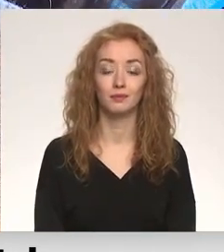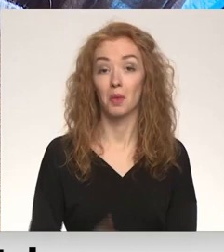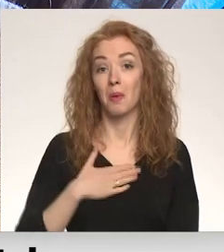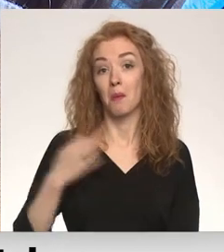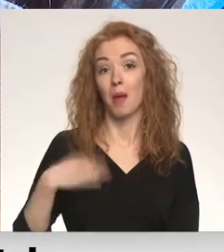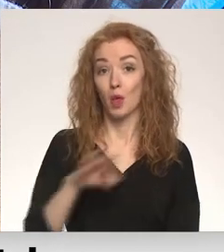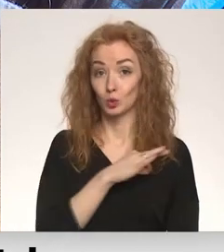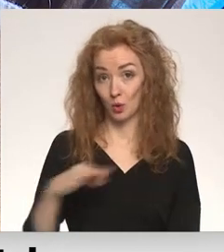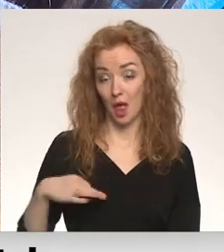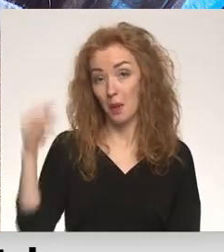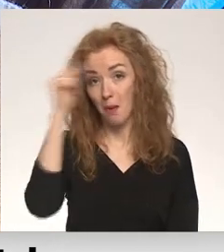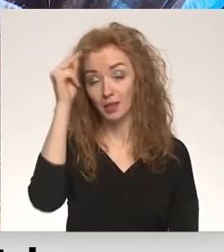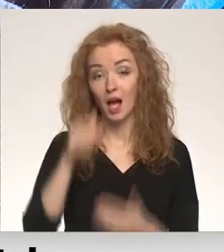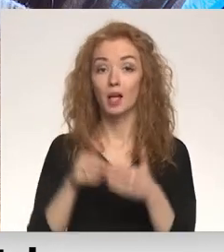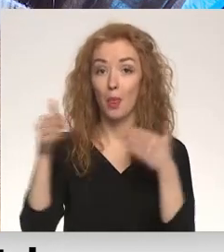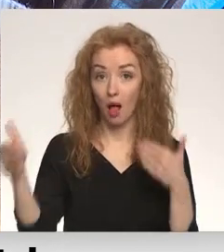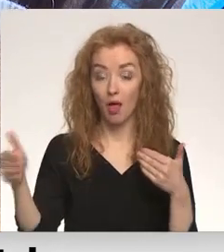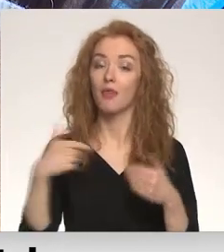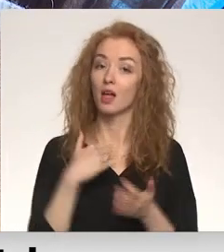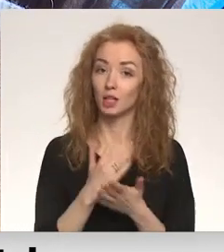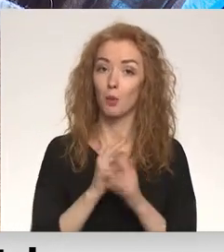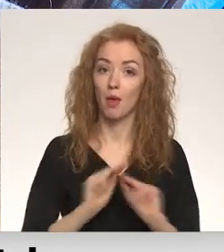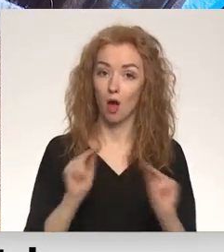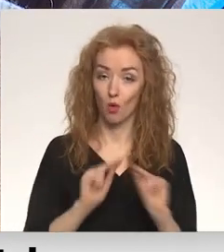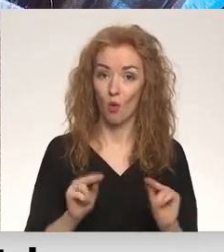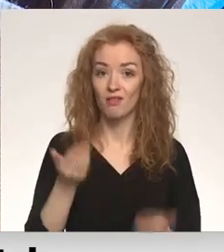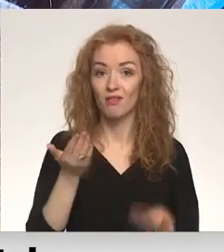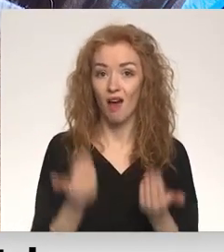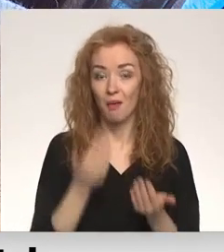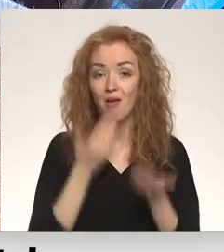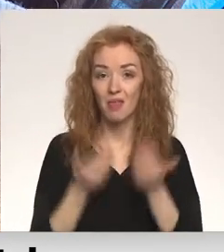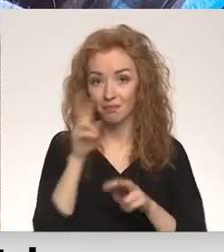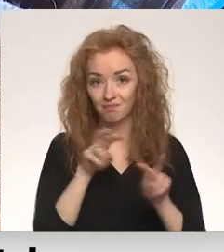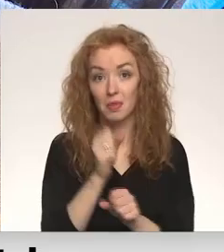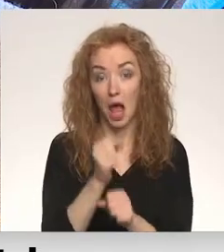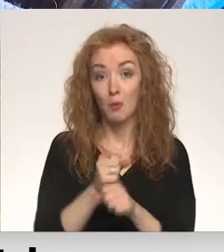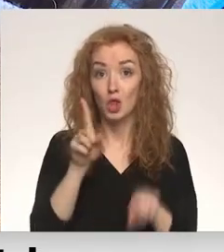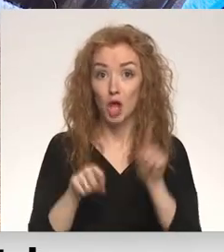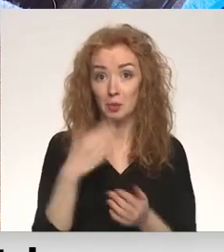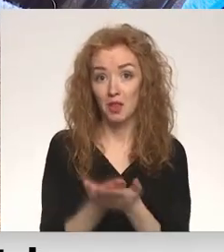Viņa ir studenta, viņa mācās attālināti, es esmu pedagoģe, tagad mēģinām meklēt darbu, ir varianti.